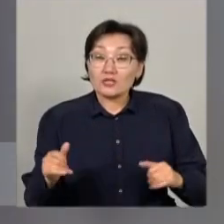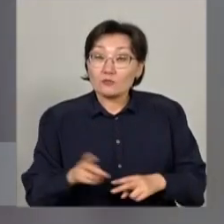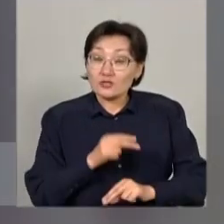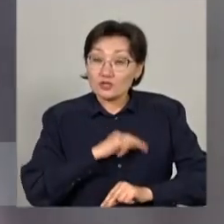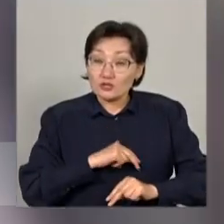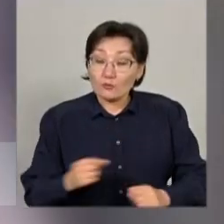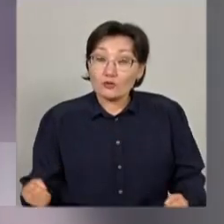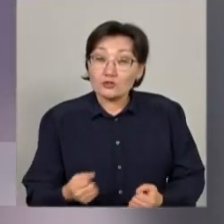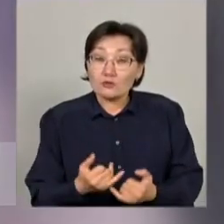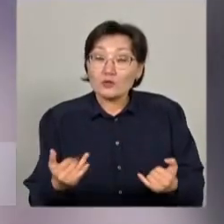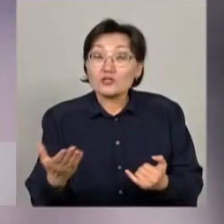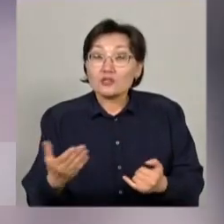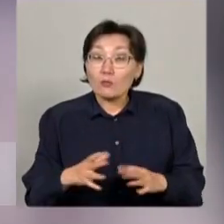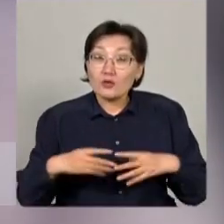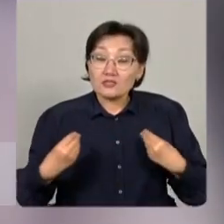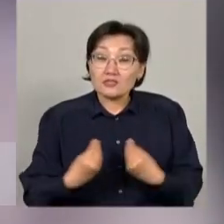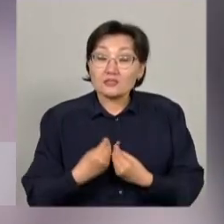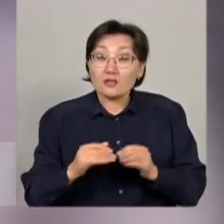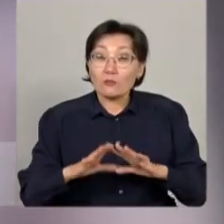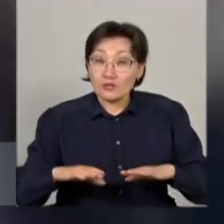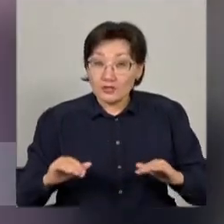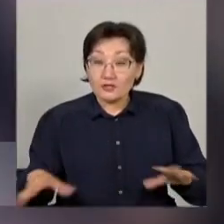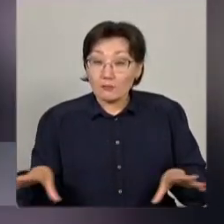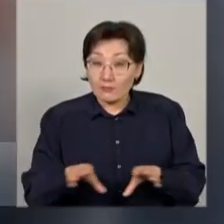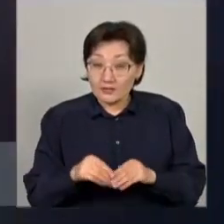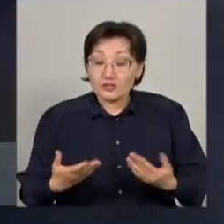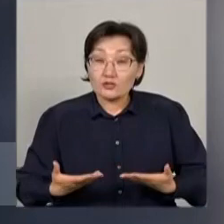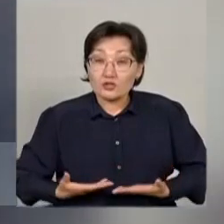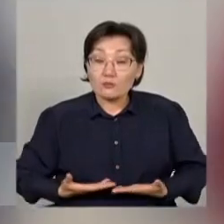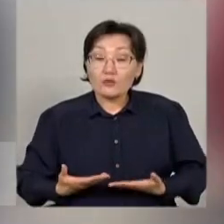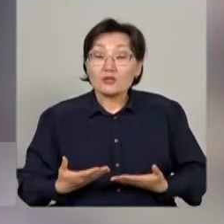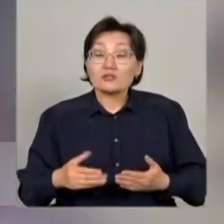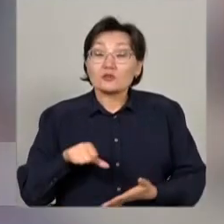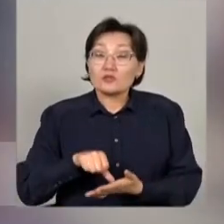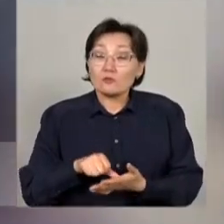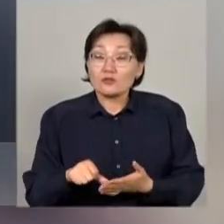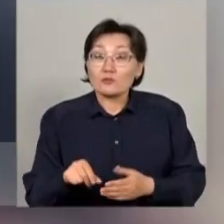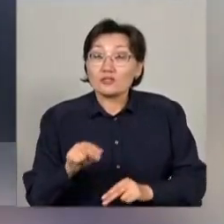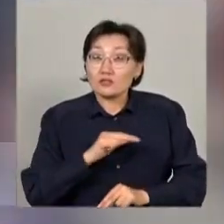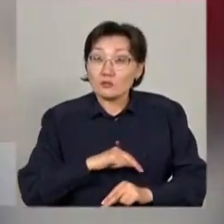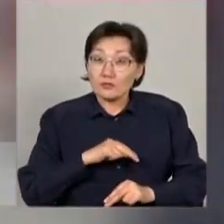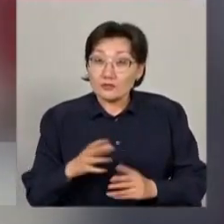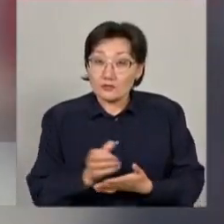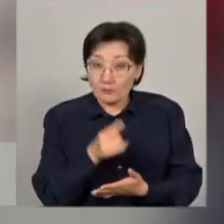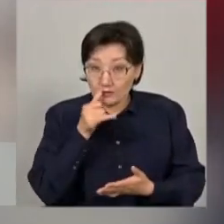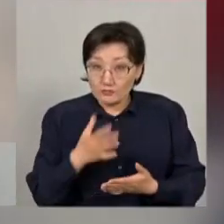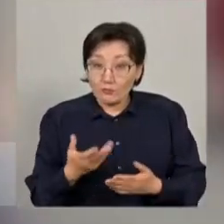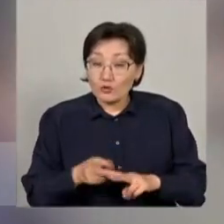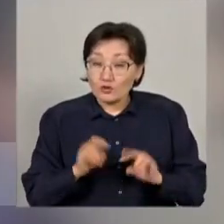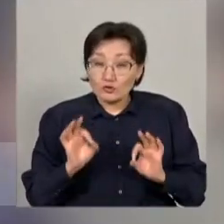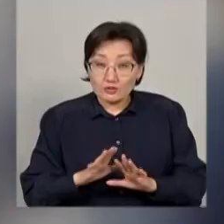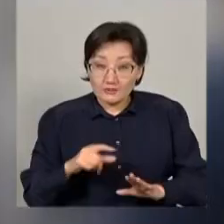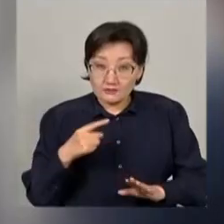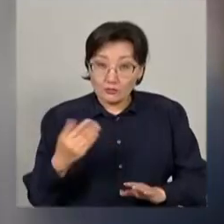Жұмыссыздарға қолдау білдіру үшін олардың отбасы мен бала шағасы да қосылған. Қазыналы түбекте отырып, екі қолға бір күрек таппай отырғанымыз дұрыс емес дейді